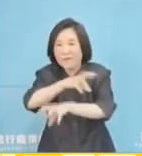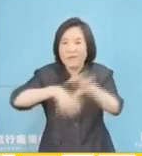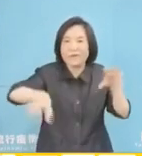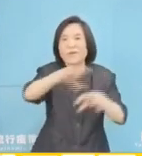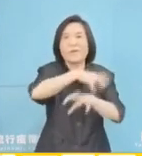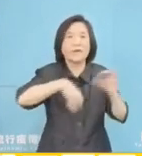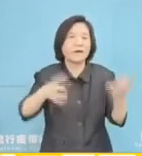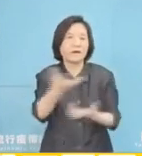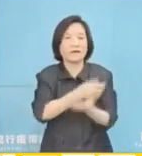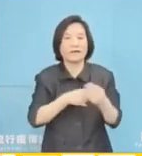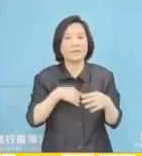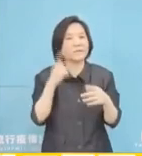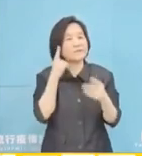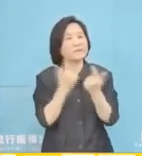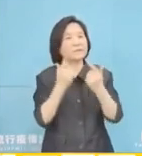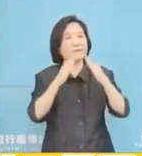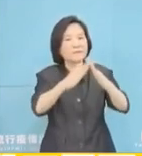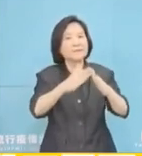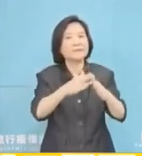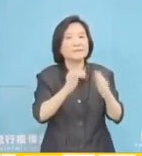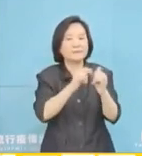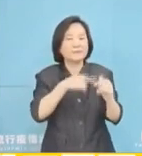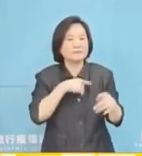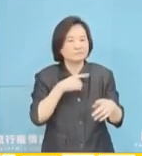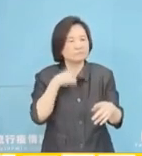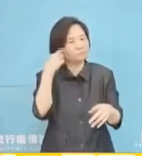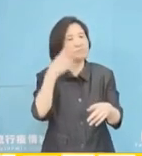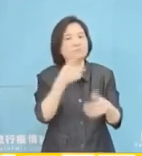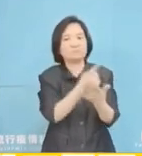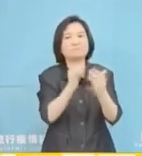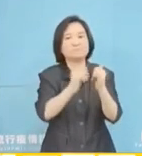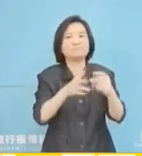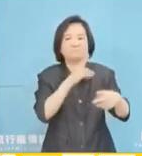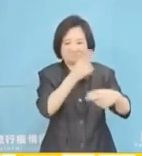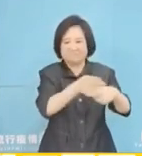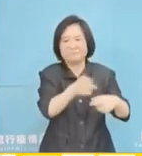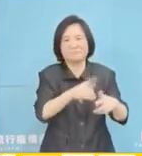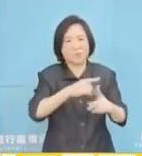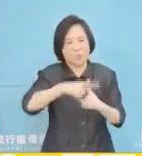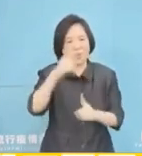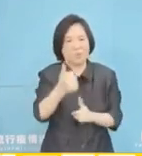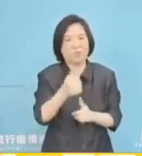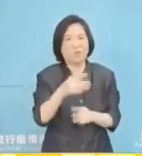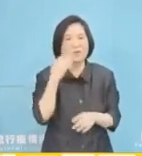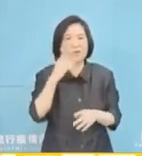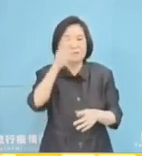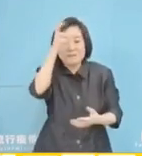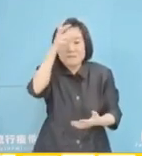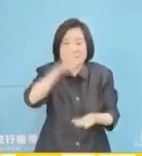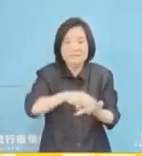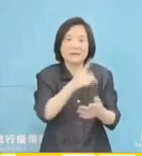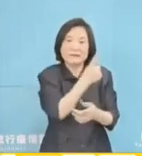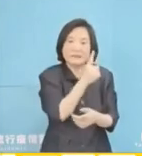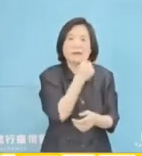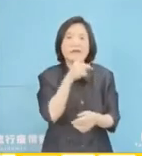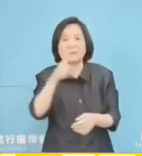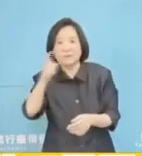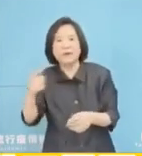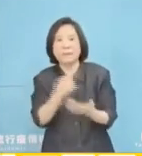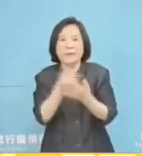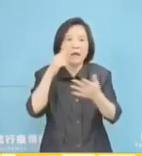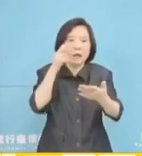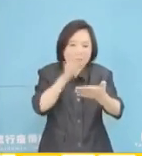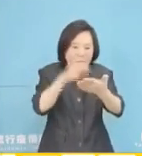水准，所以我们看个两天因为事实上是这样的，你说什么要身份证单到双号，难道还要派一大堆警察